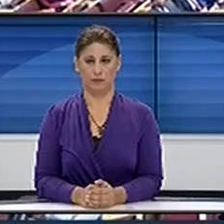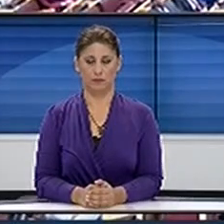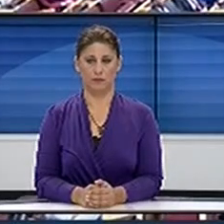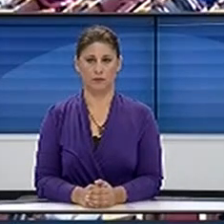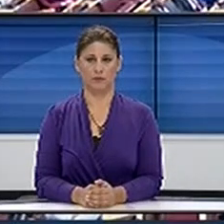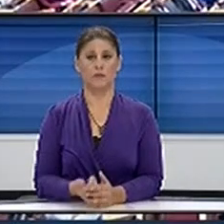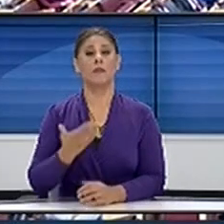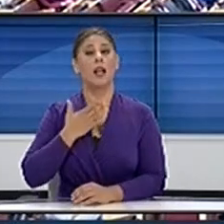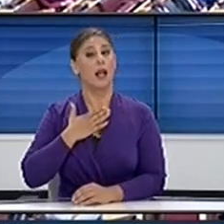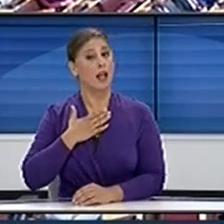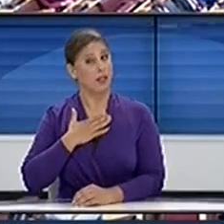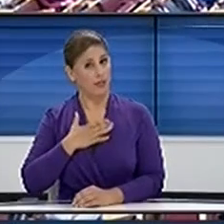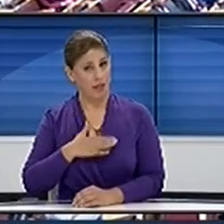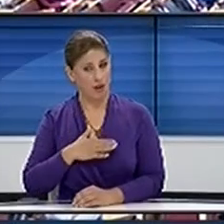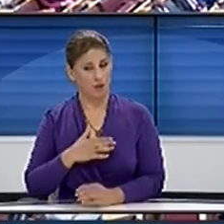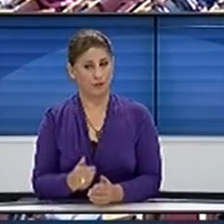Και